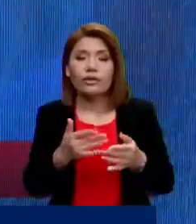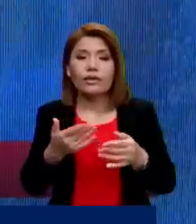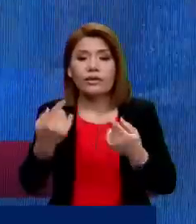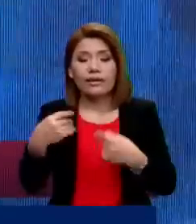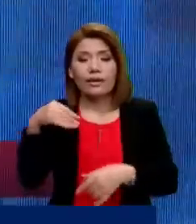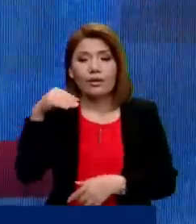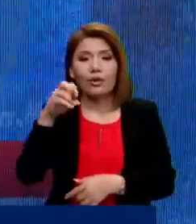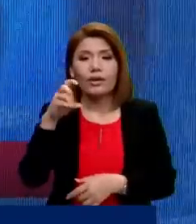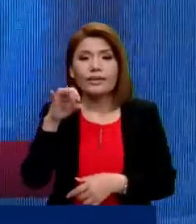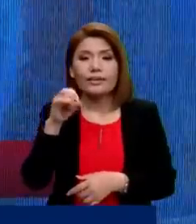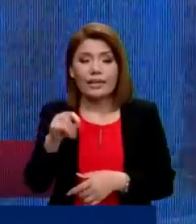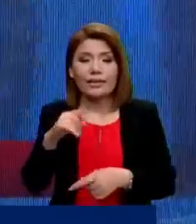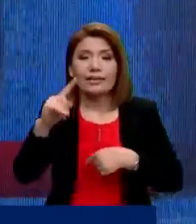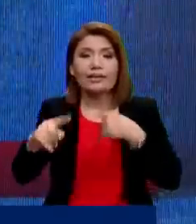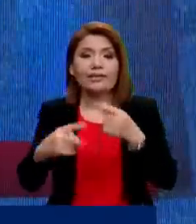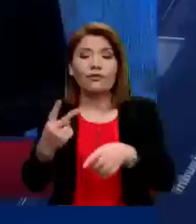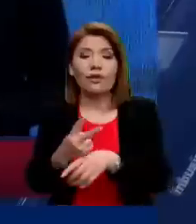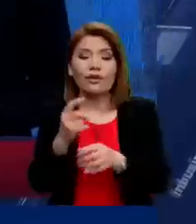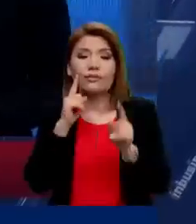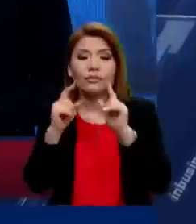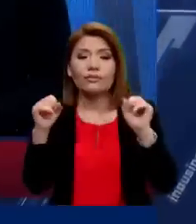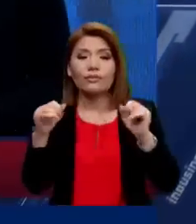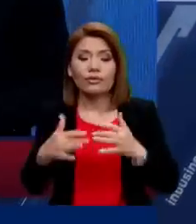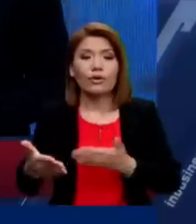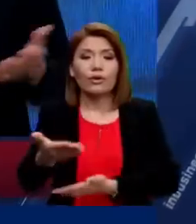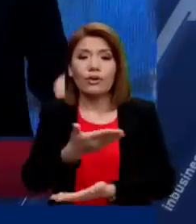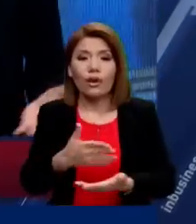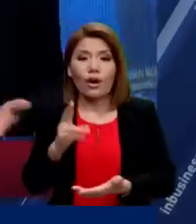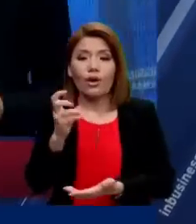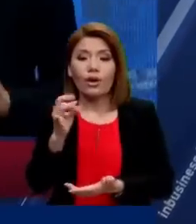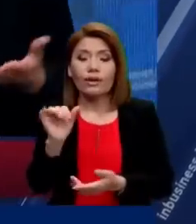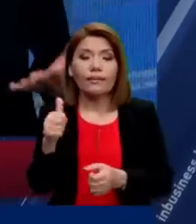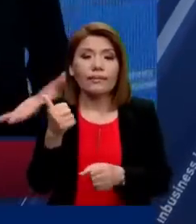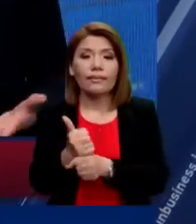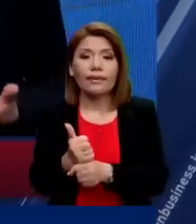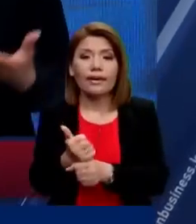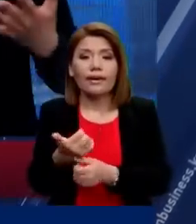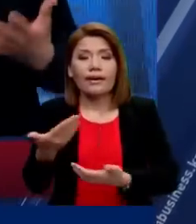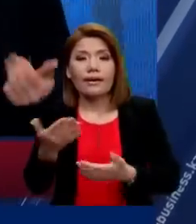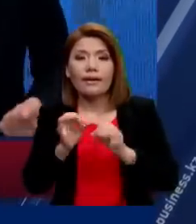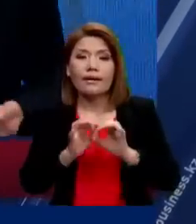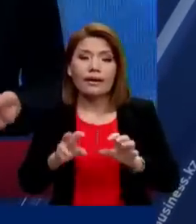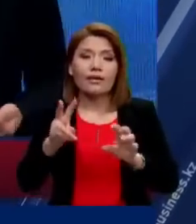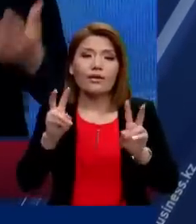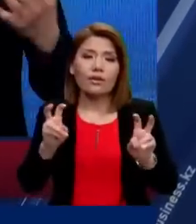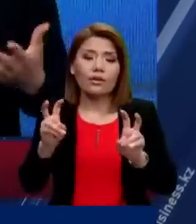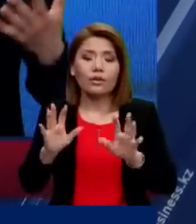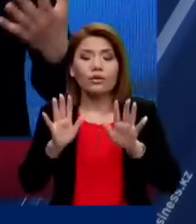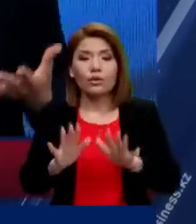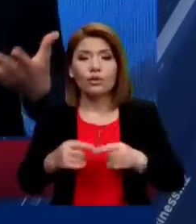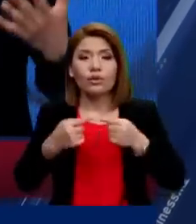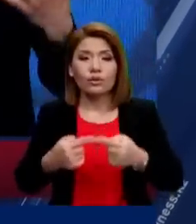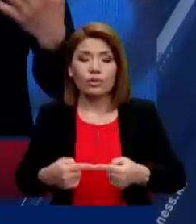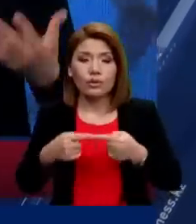Тоқаев Түркістанда өткізуді ұсынды. Алдағы бас қосулардан құрылтай бас артық жалынды сөздер мен лозунгтар емес,